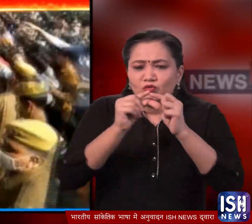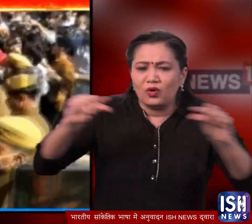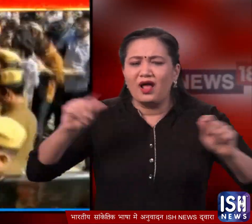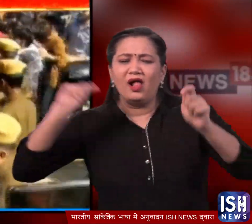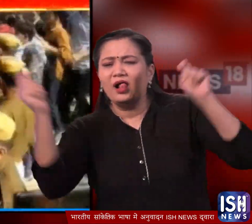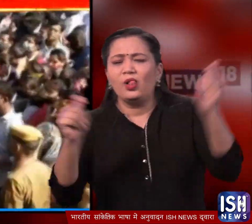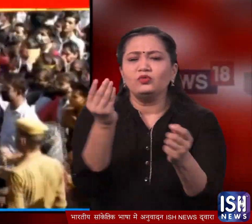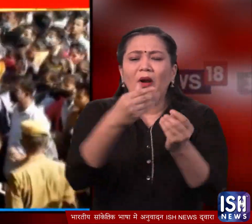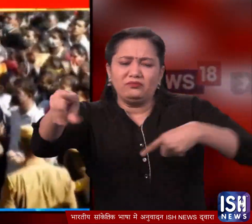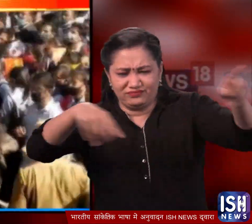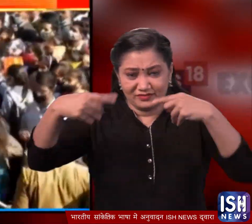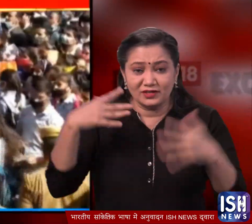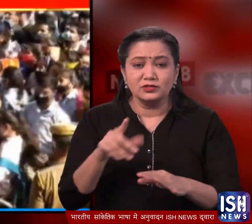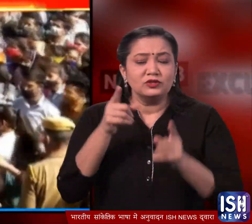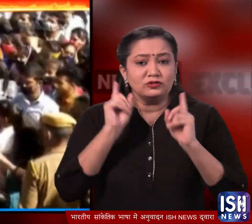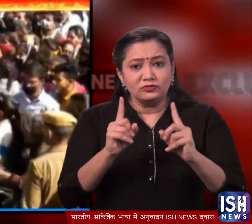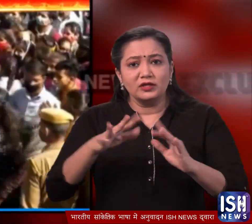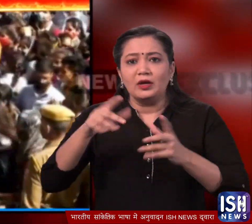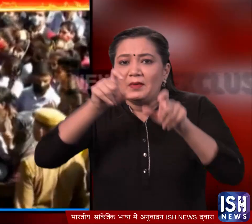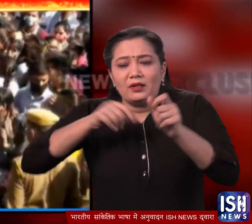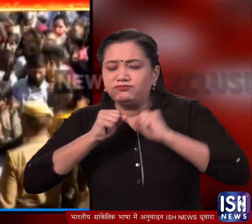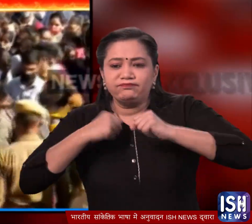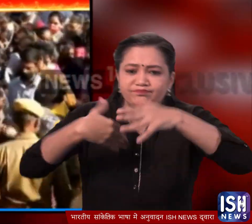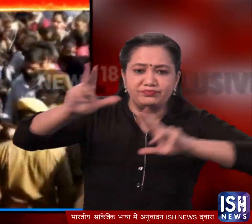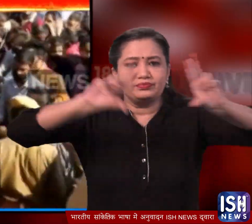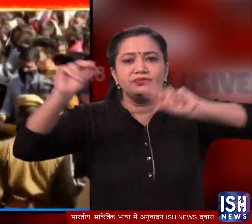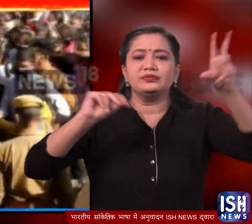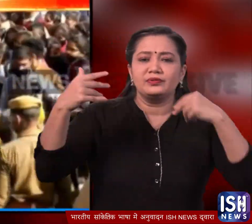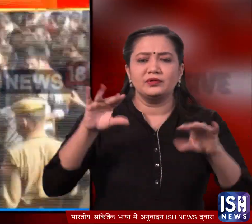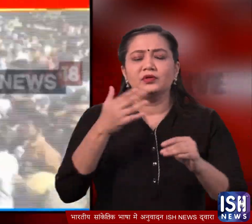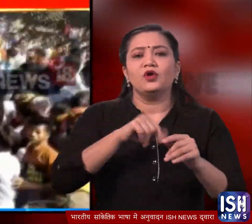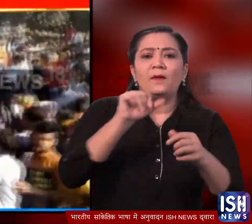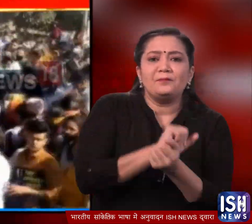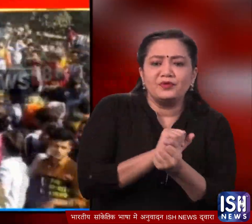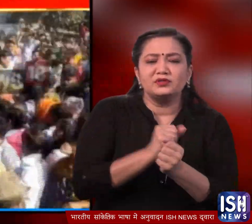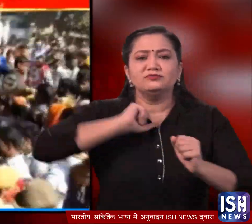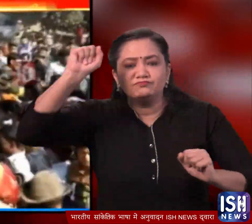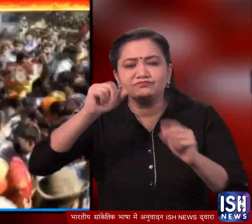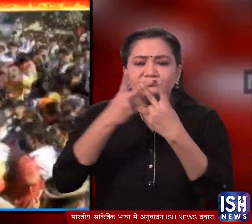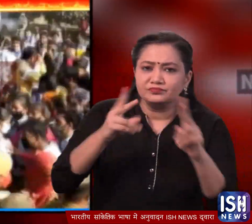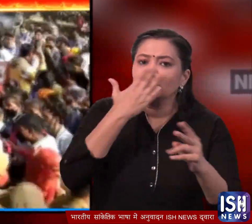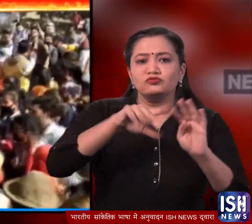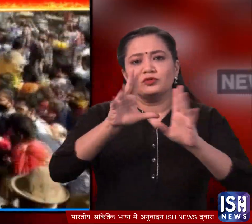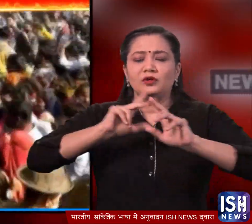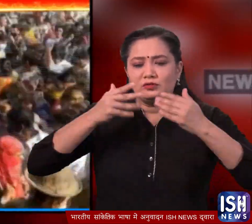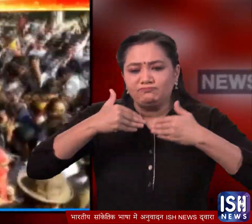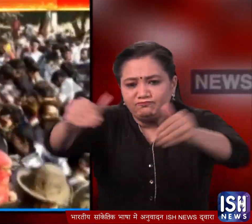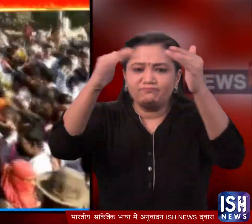होने की कोशिश करने लगे, जिसके बाद हालात संभालने के लिए पुलिस को हल्का लाठीचार्ज करना पड़ा। पुलिस की सख्ती के बाद वहां अफरा